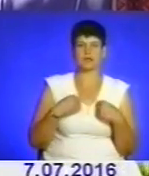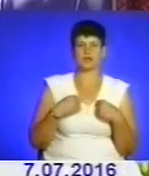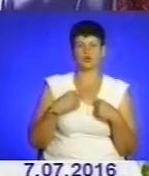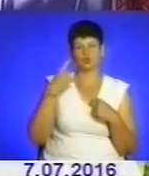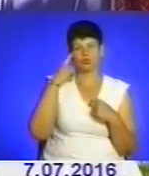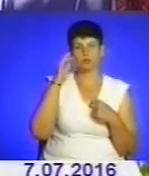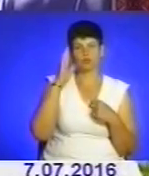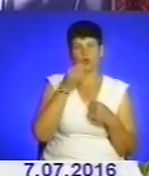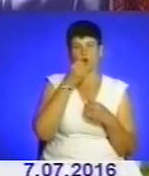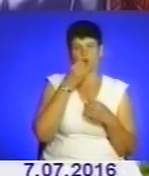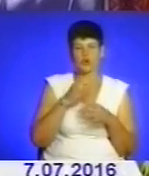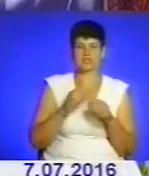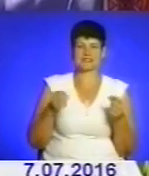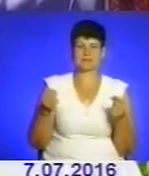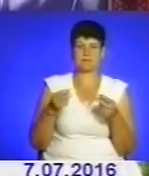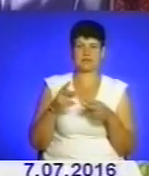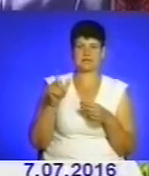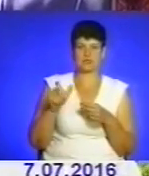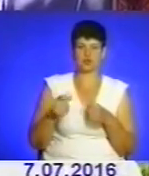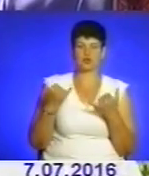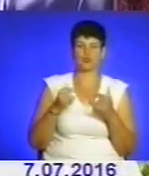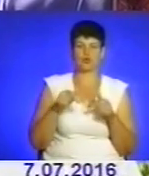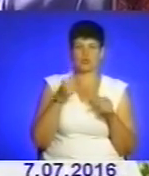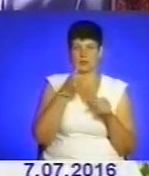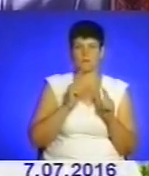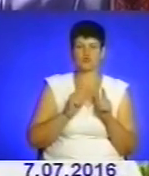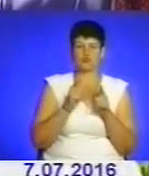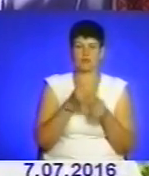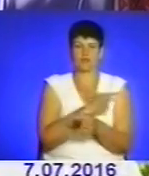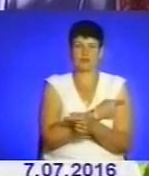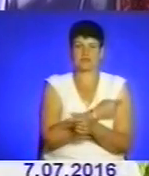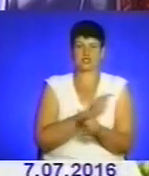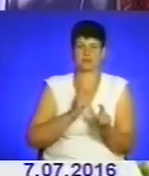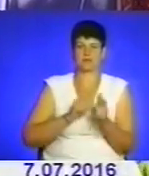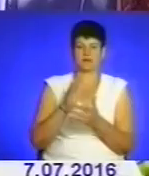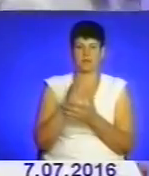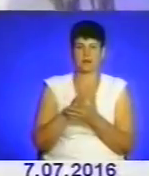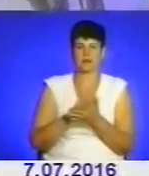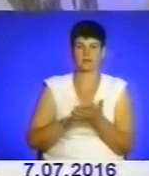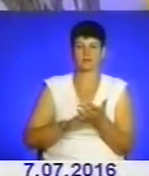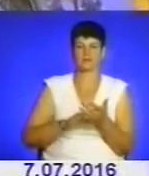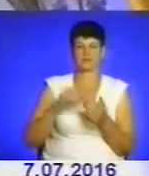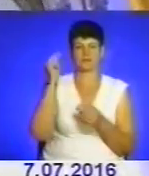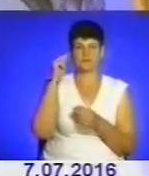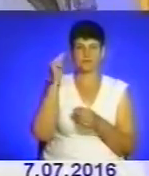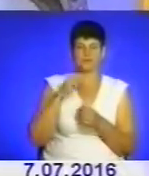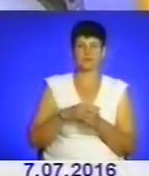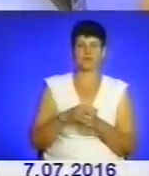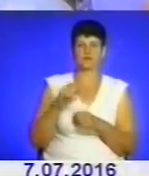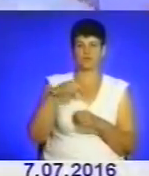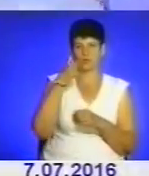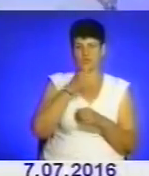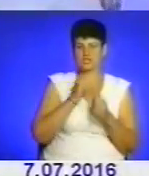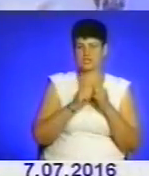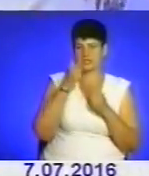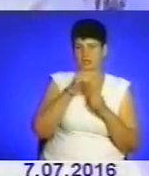стане спеціалістом. Цього року поступає медінститут, буде далі продовжуватись навчатися. Кожен рік це був насичений